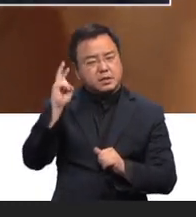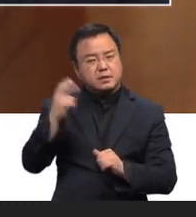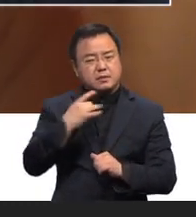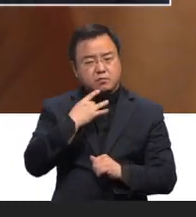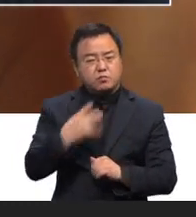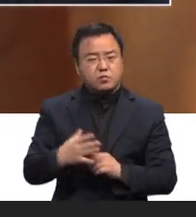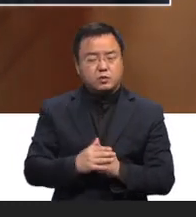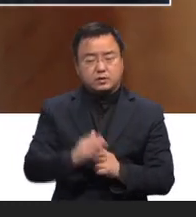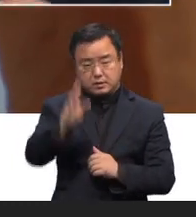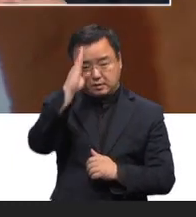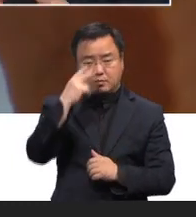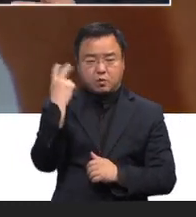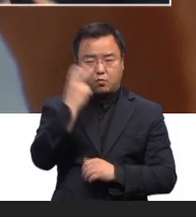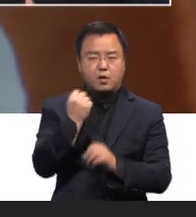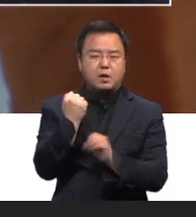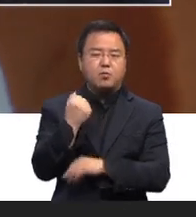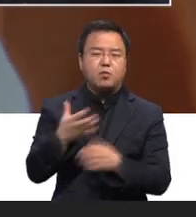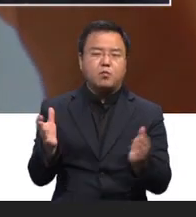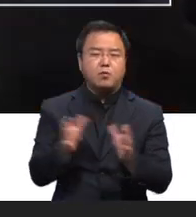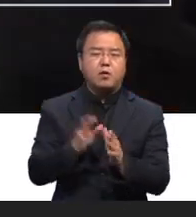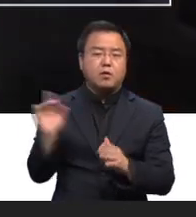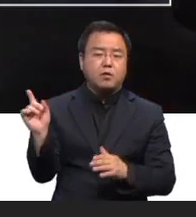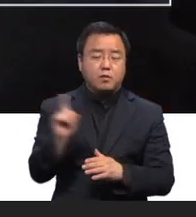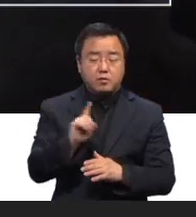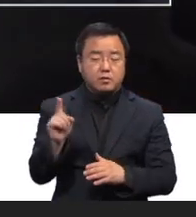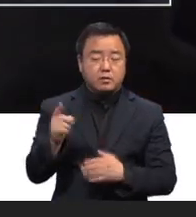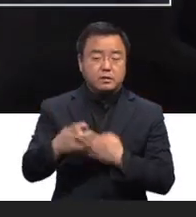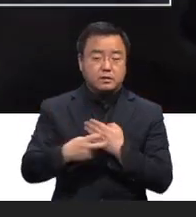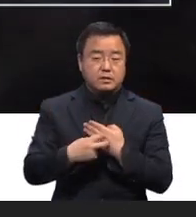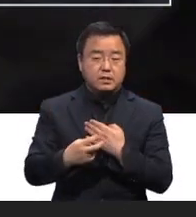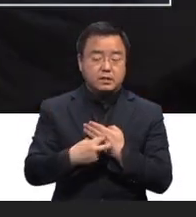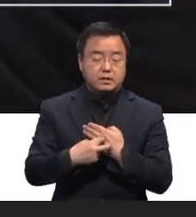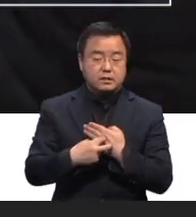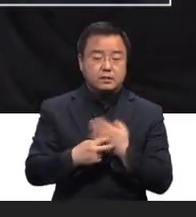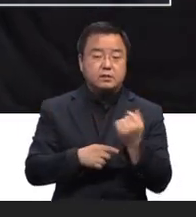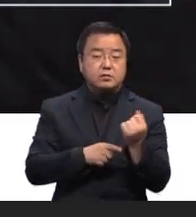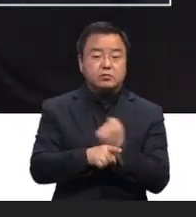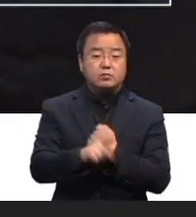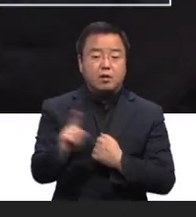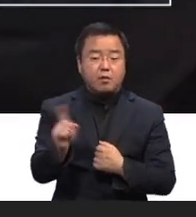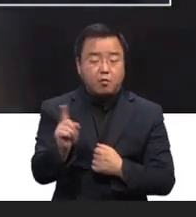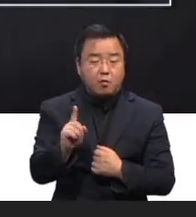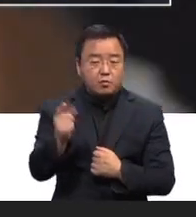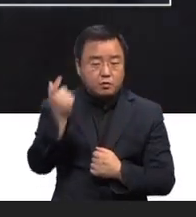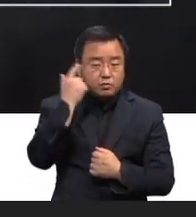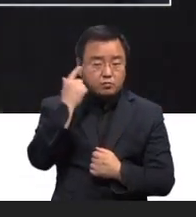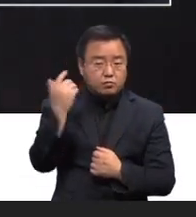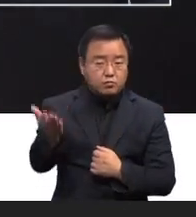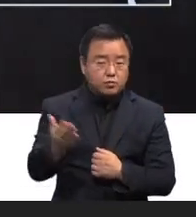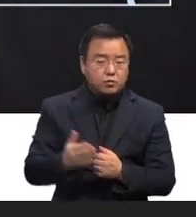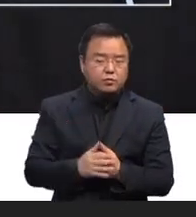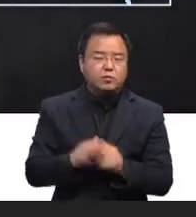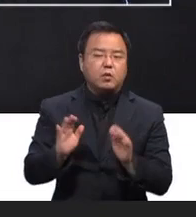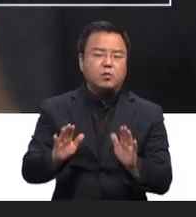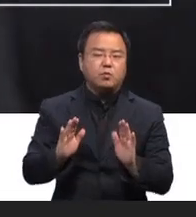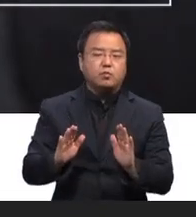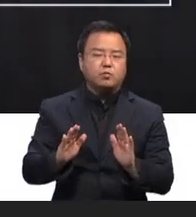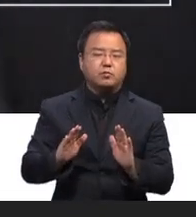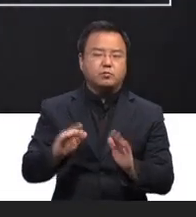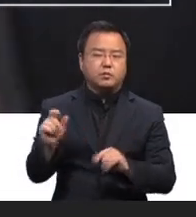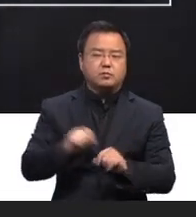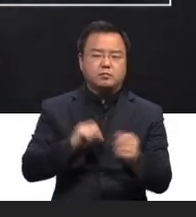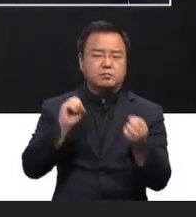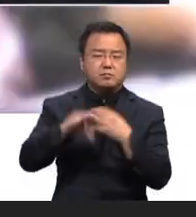질병관리본부가 중국 정도의 어떤 의학적 근거를 바탕으로 이런 얘길 한 거냐 근거를 달라고 요청을 한 상태인데 이에 오늘까지도 답을